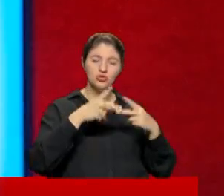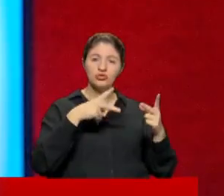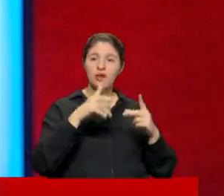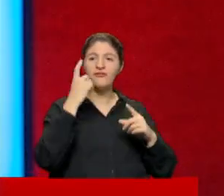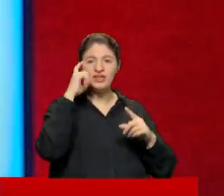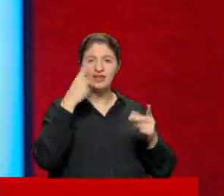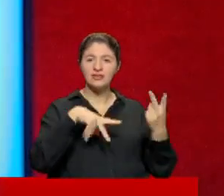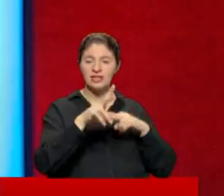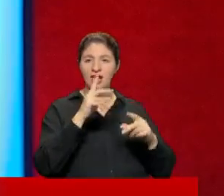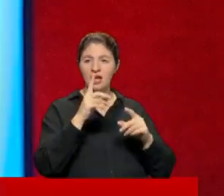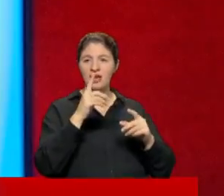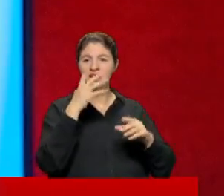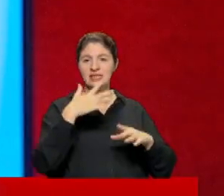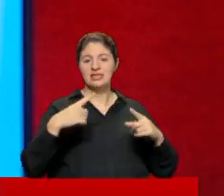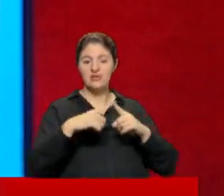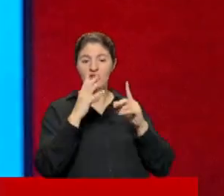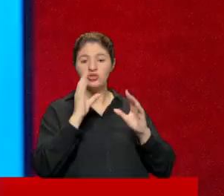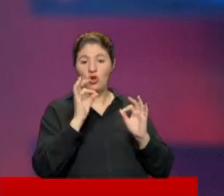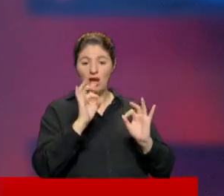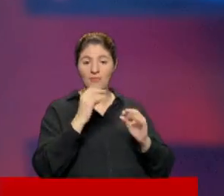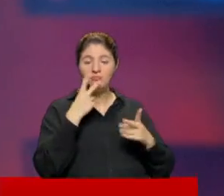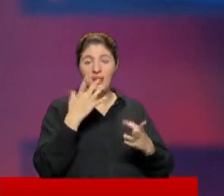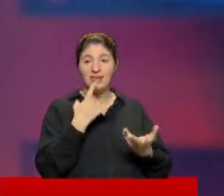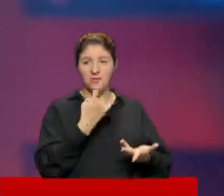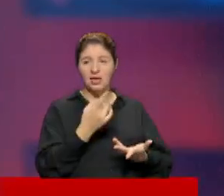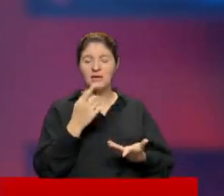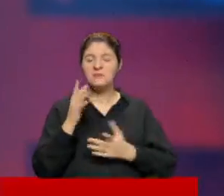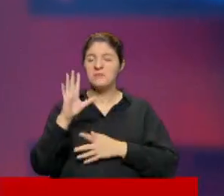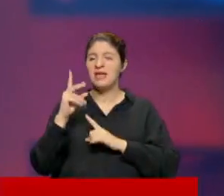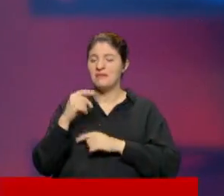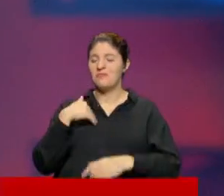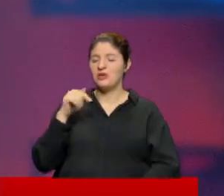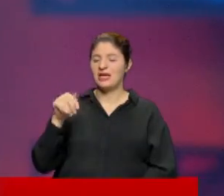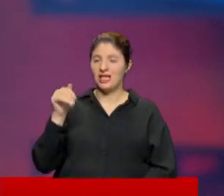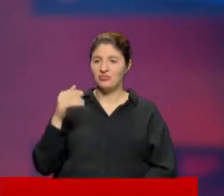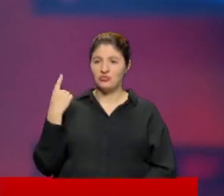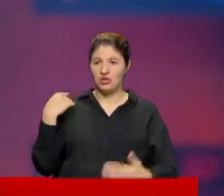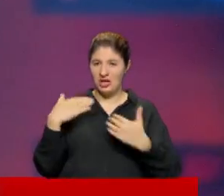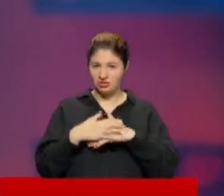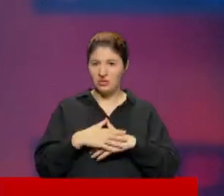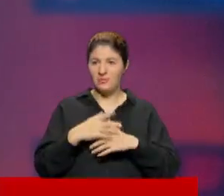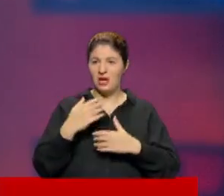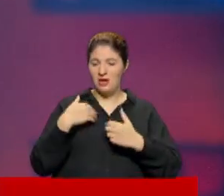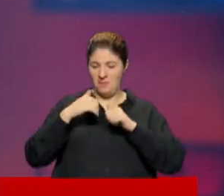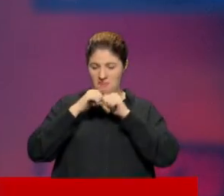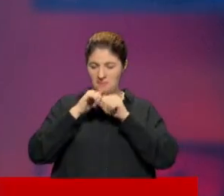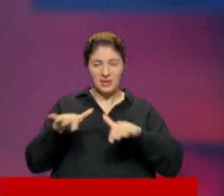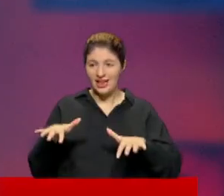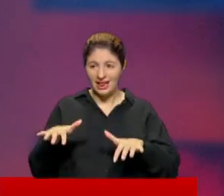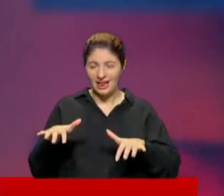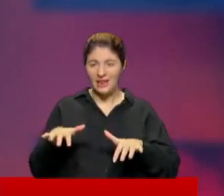etkili bir açıklama ama ne demek ilkercim şimdi ben buraya geleceğimi dün akşam paylaşınca